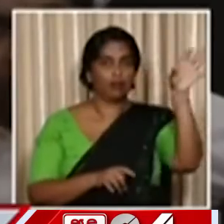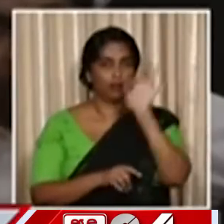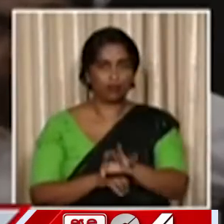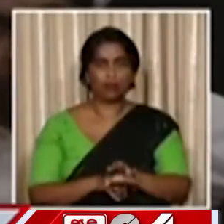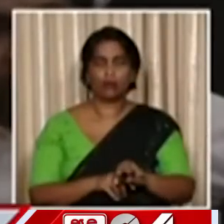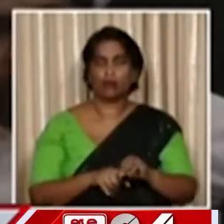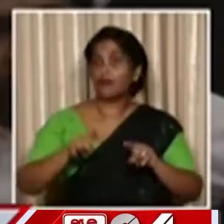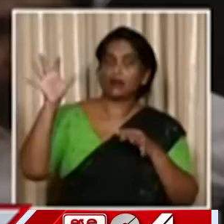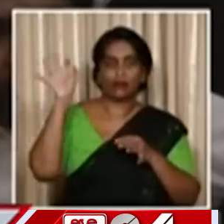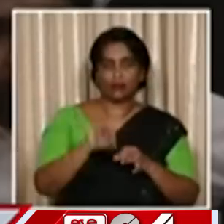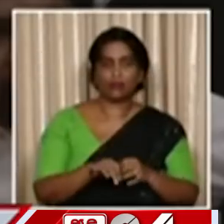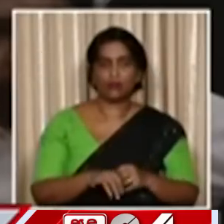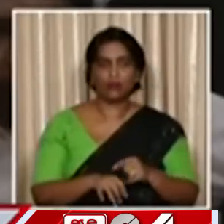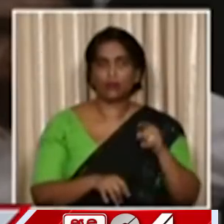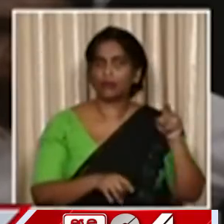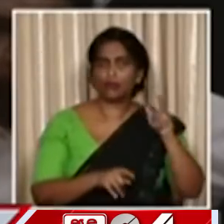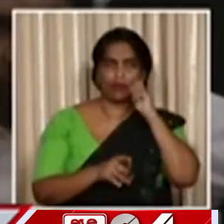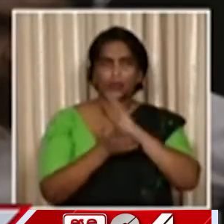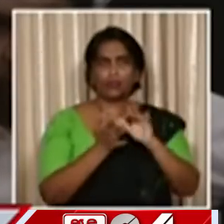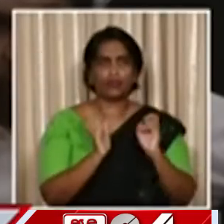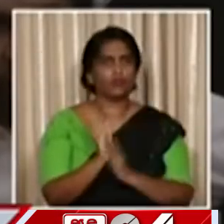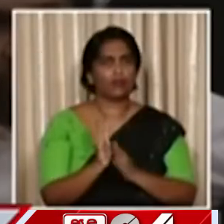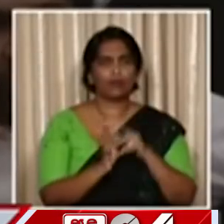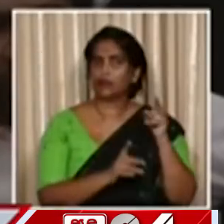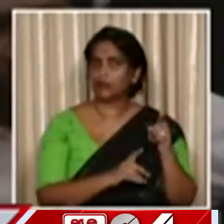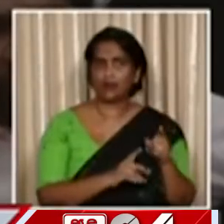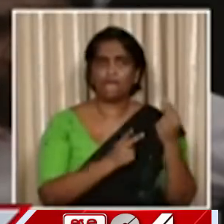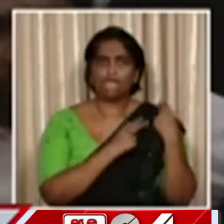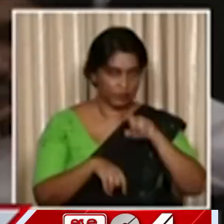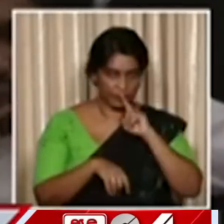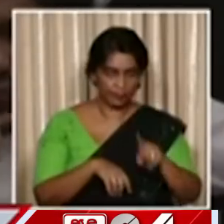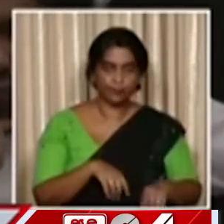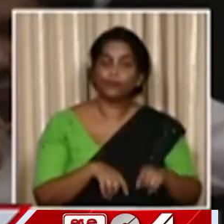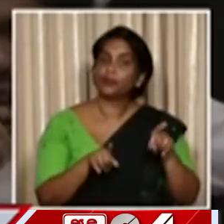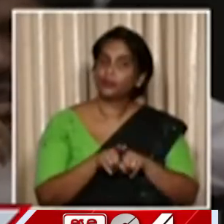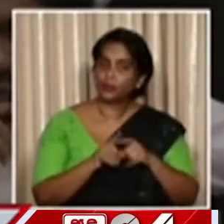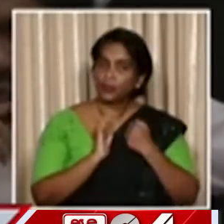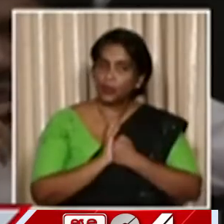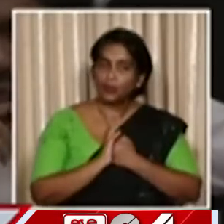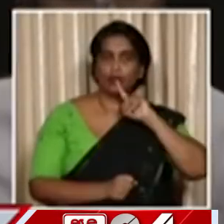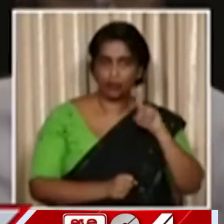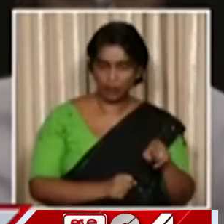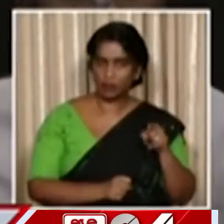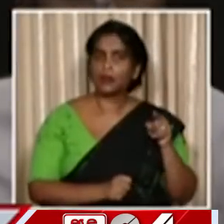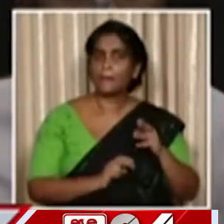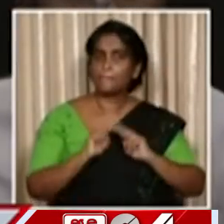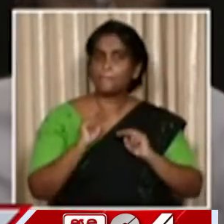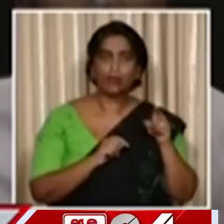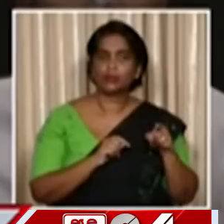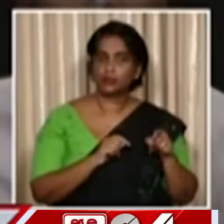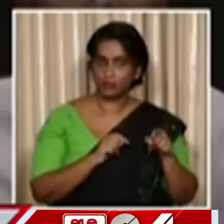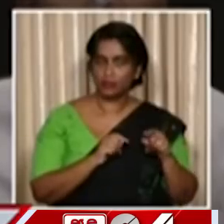තව කට්ටිය පත් කරගන්න ඕන කියලා. ඒක මහජන උපකිතා කොමිසමට තියෙන වගකීමක් නෙමෙයි. ඒ වගේම කරු නියෝජ්‍ය කතානායකතුමනි පෙබරවාරි